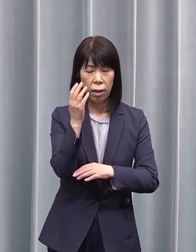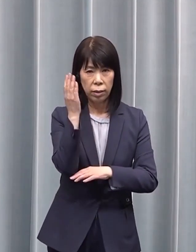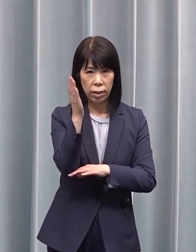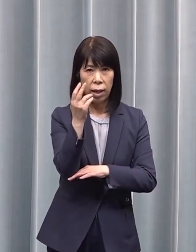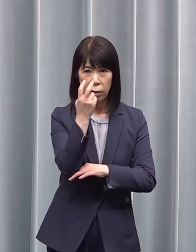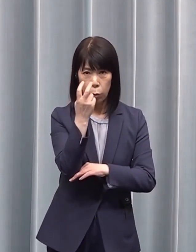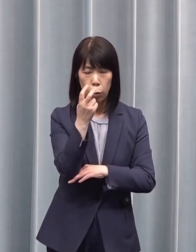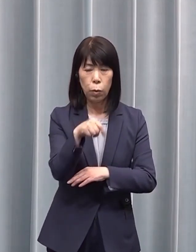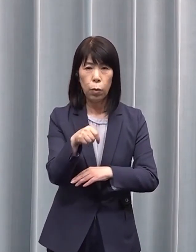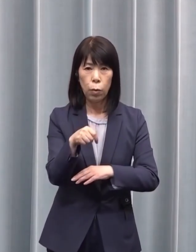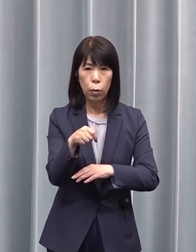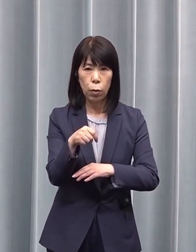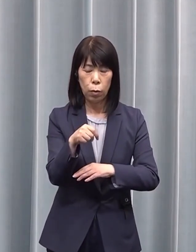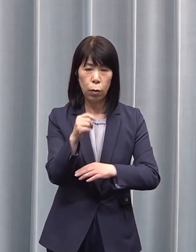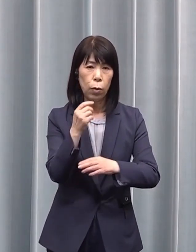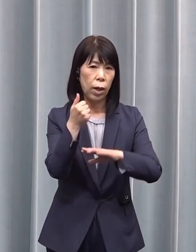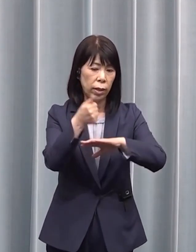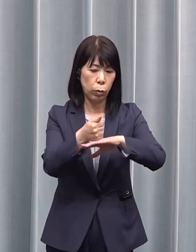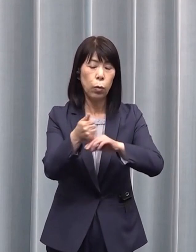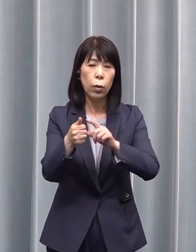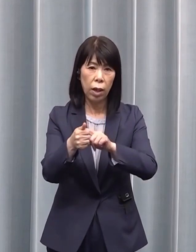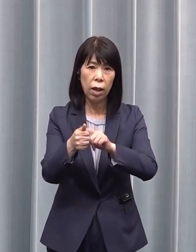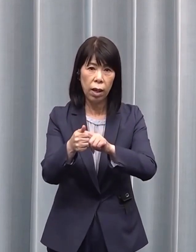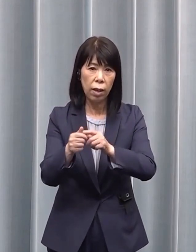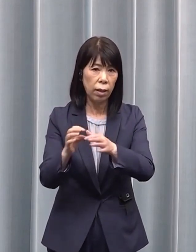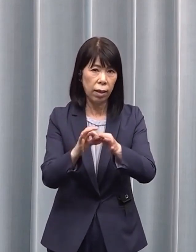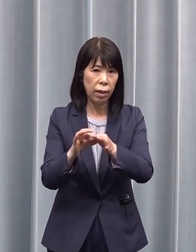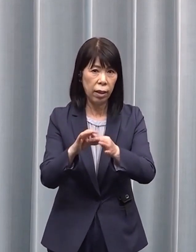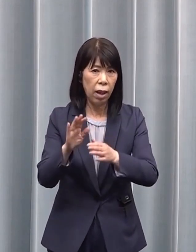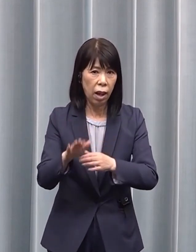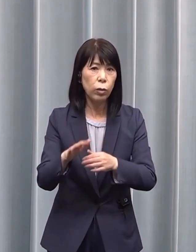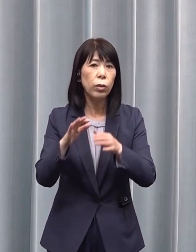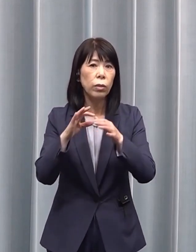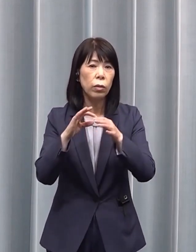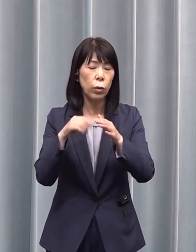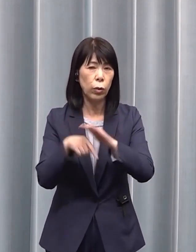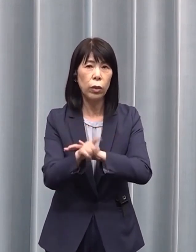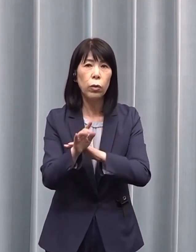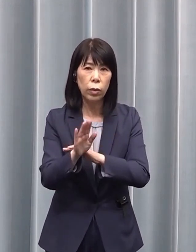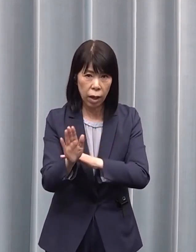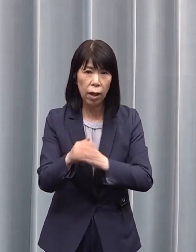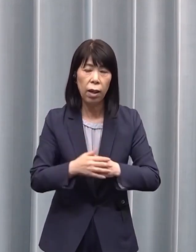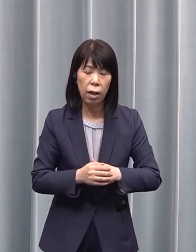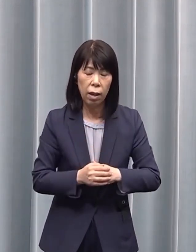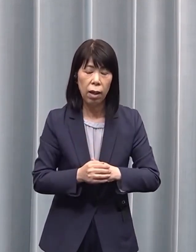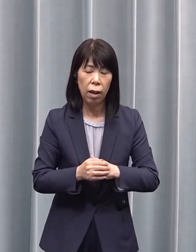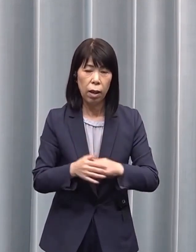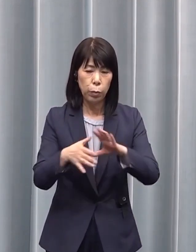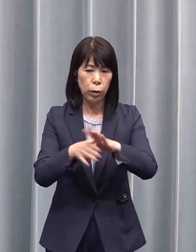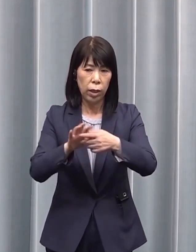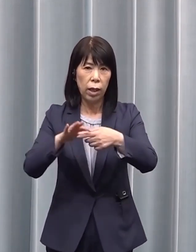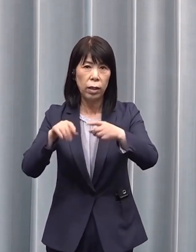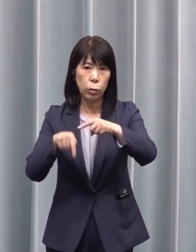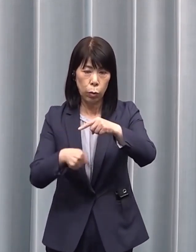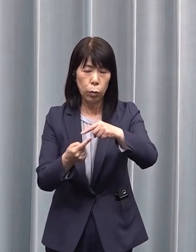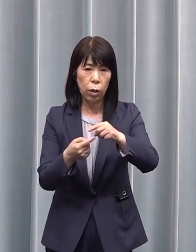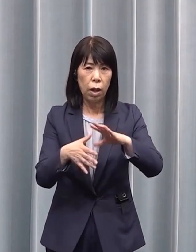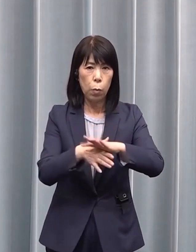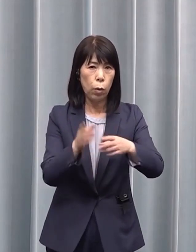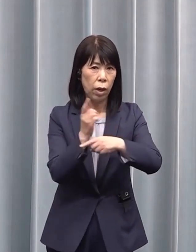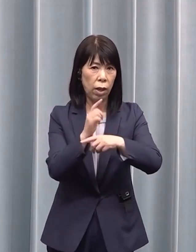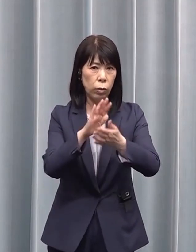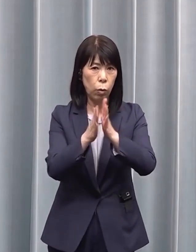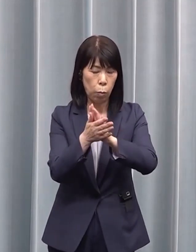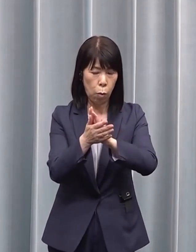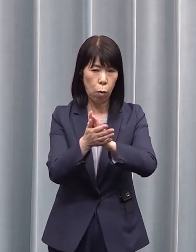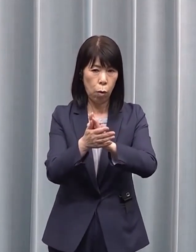とめ、再開発の取りまとめに関与してた、そういうことがあるから、文化庁、文科省としても、これに指示を出すことができないん